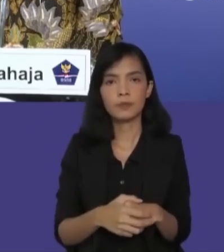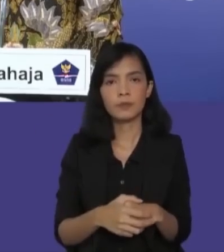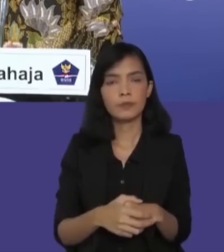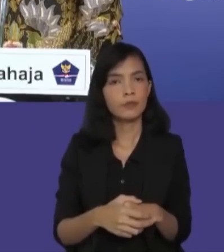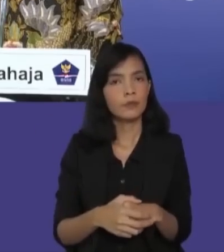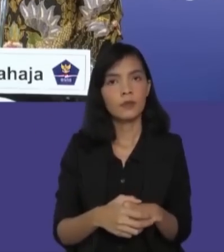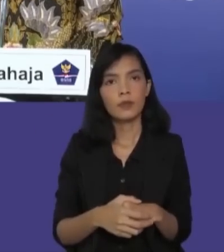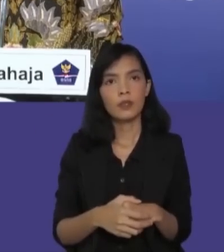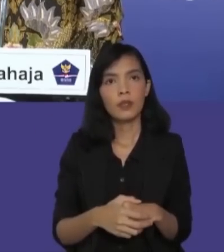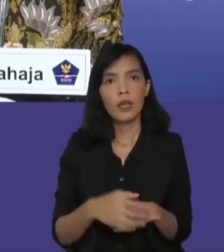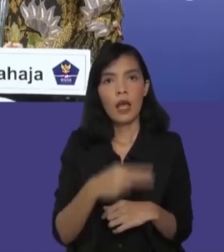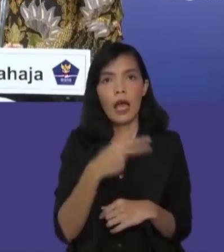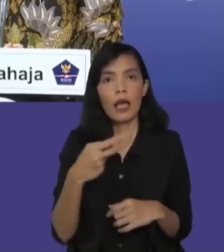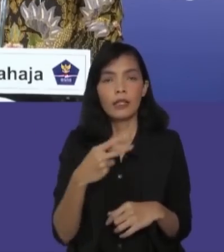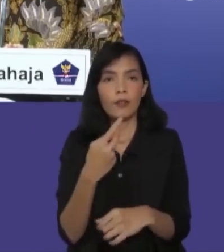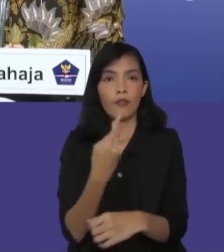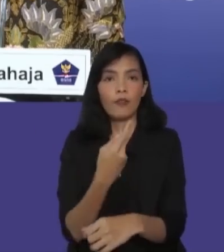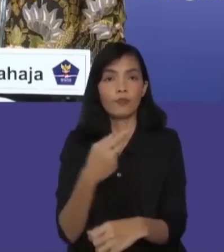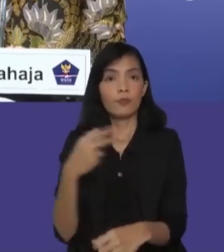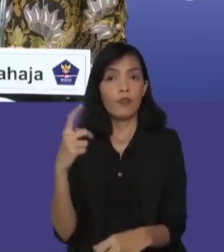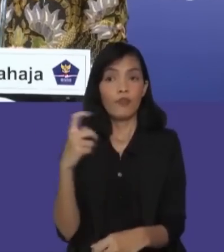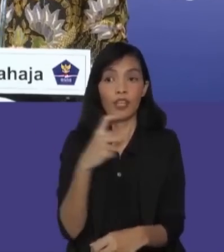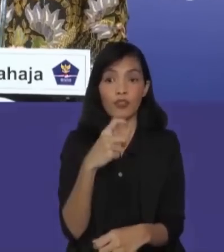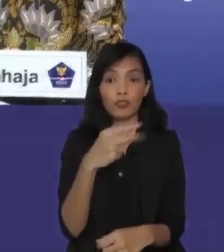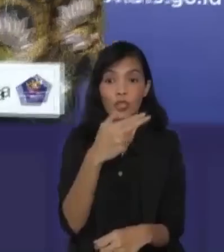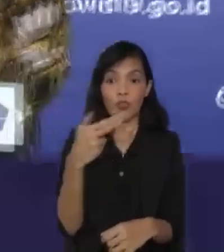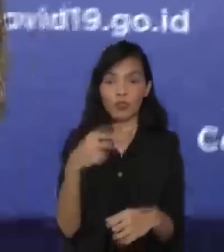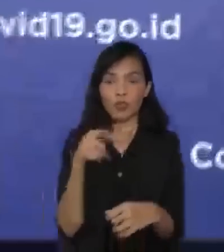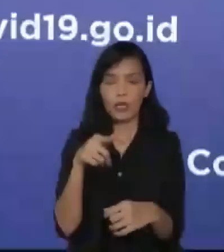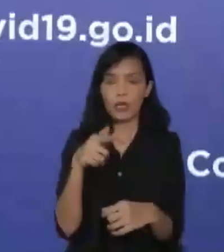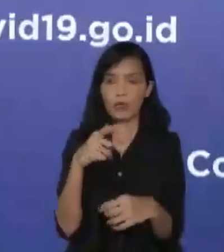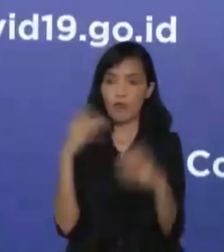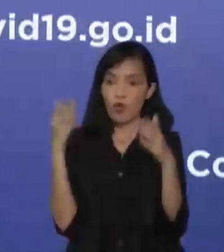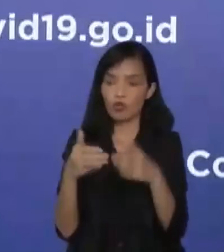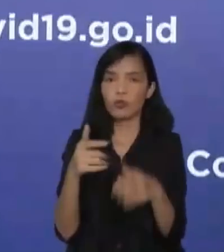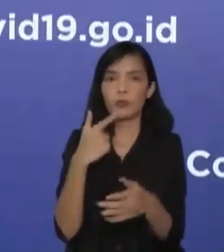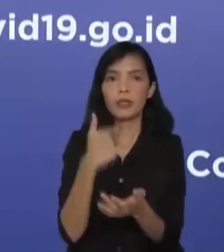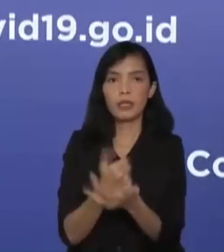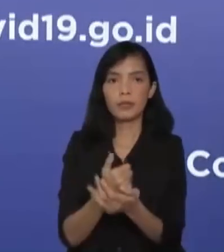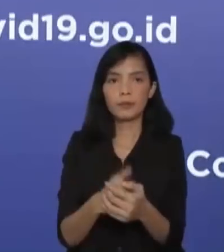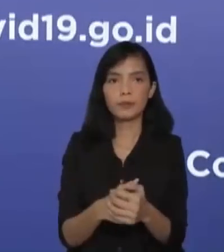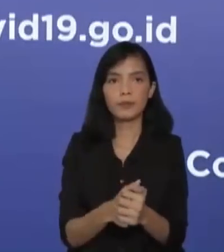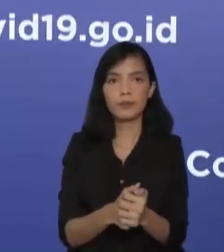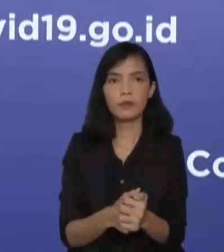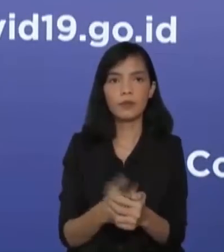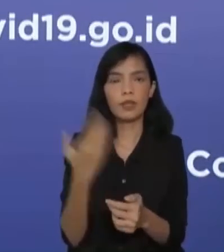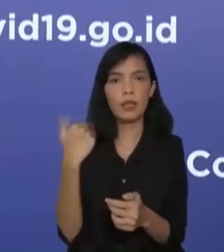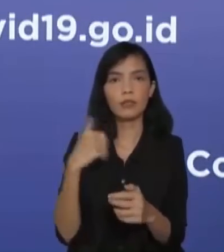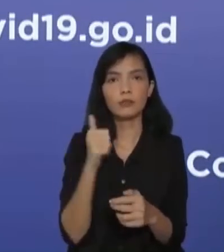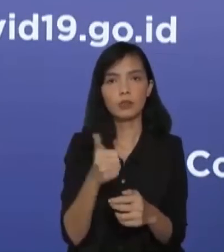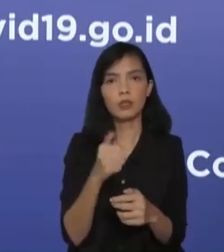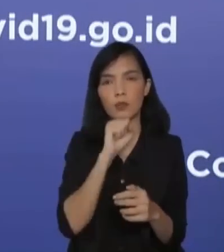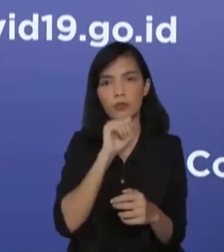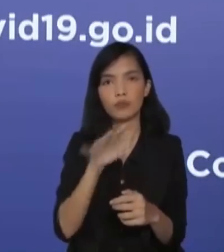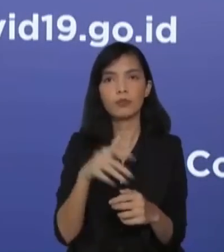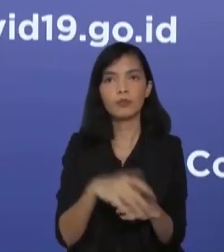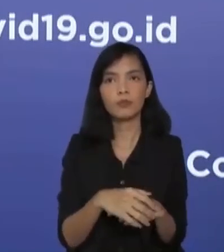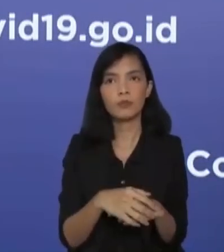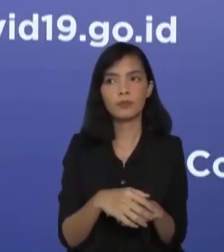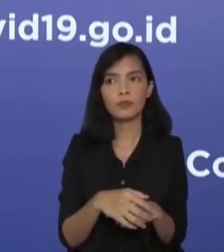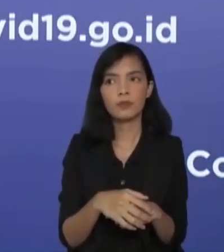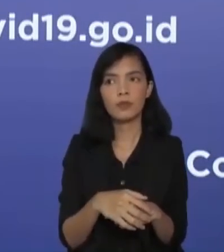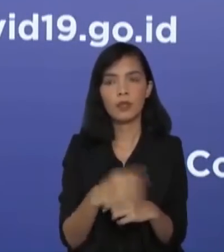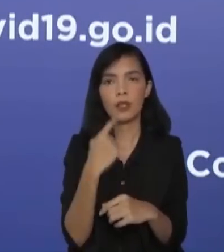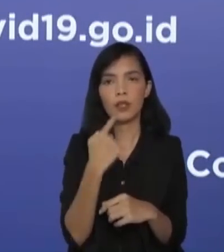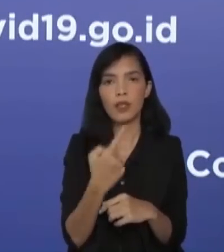menekankan pada virus yang beredar di Indonesia ini menjadi sangat penting. Itu beberapa hal yang bisa kami share kepada Bapak